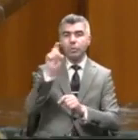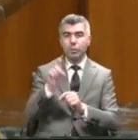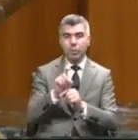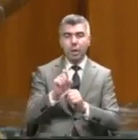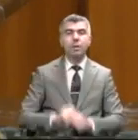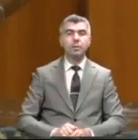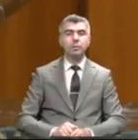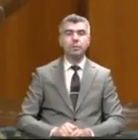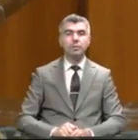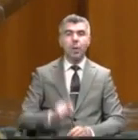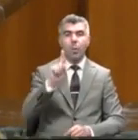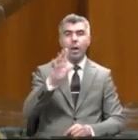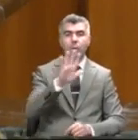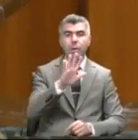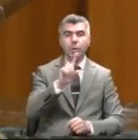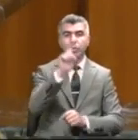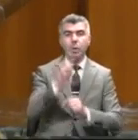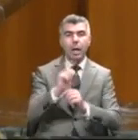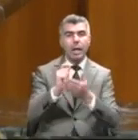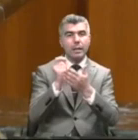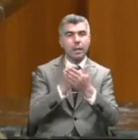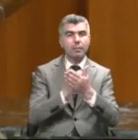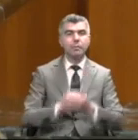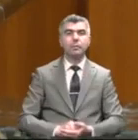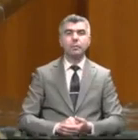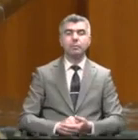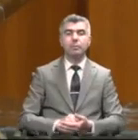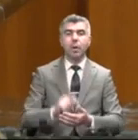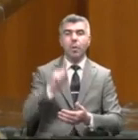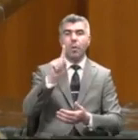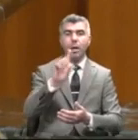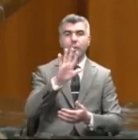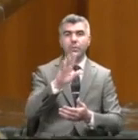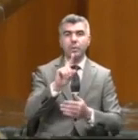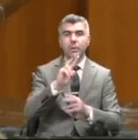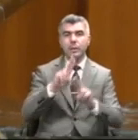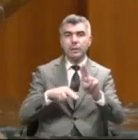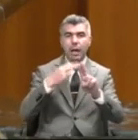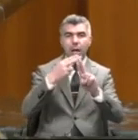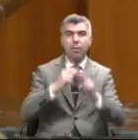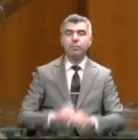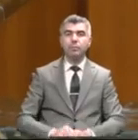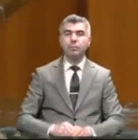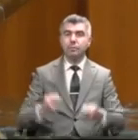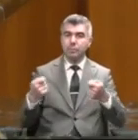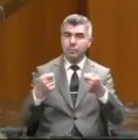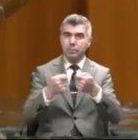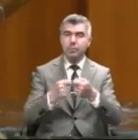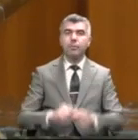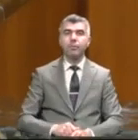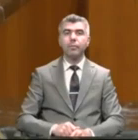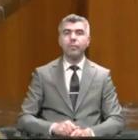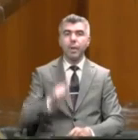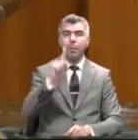شفهيا 51 سؤالا كتابيا 51 جوابا كتابيا والطبقا مقتضيات الماده